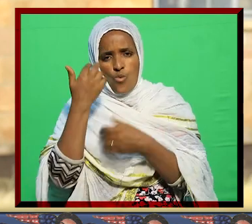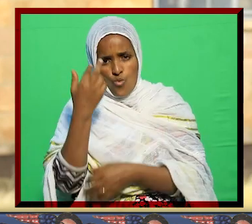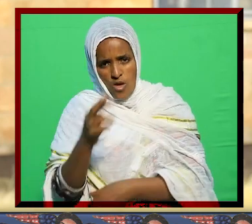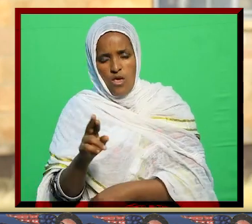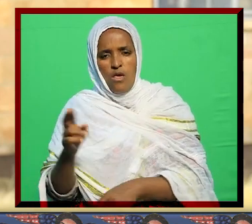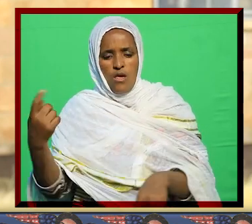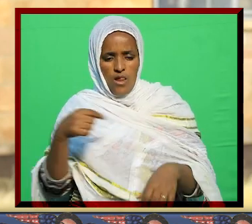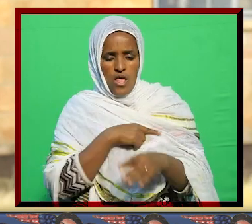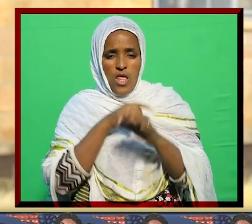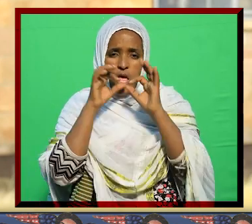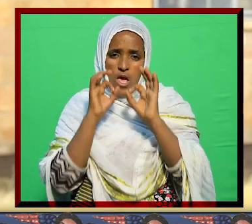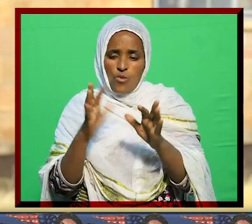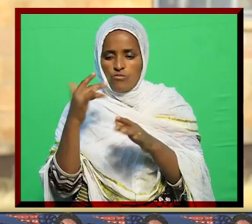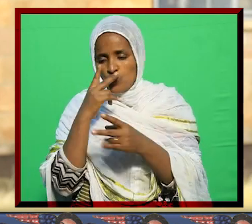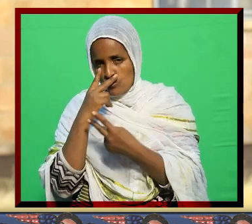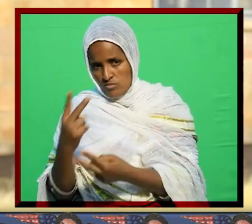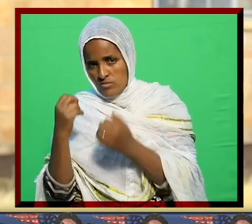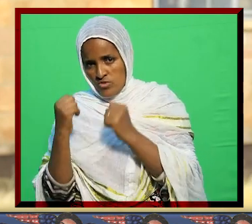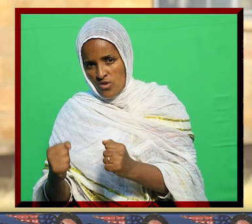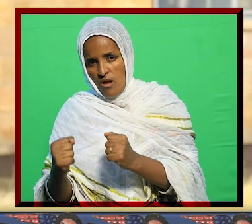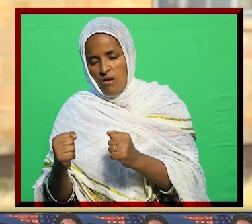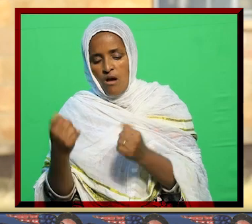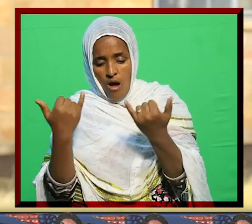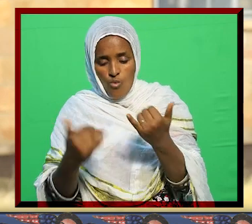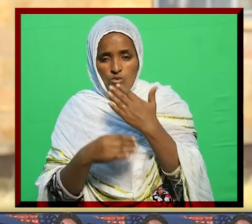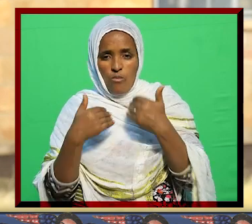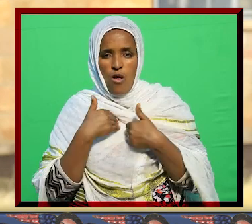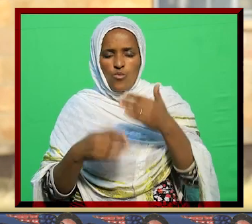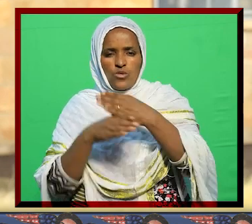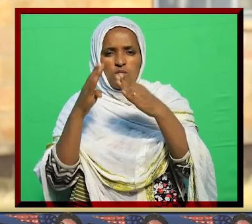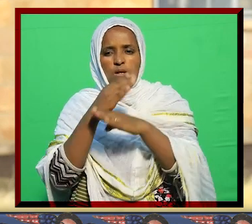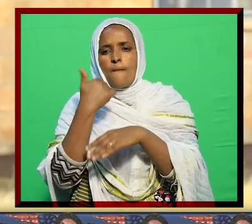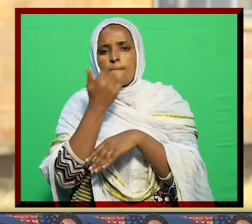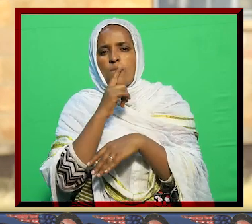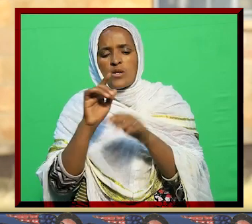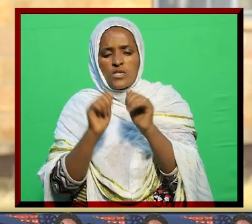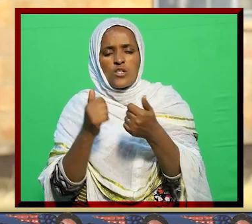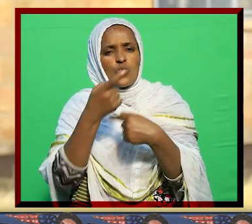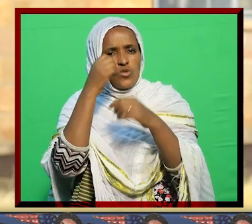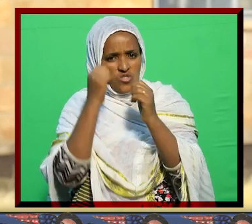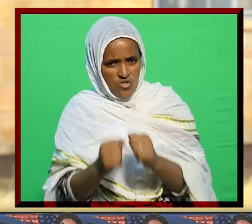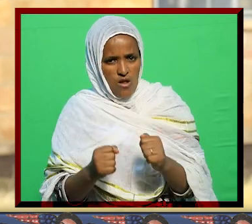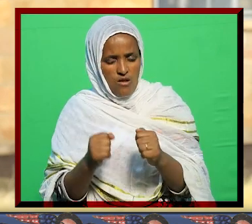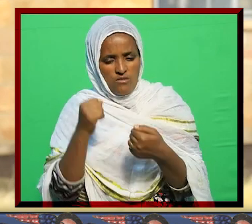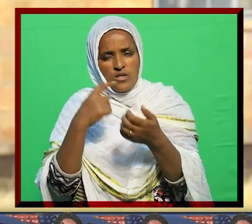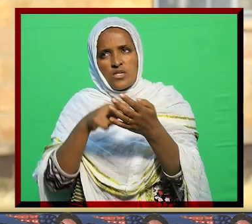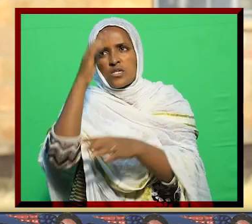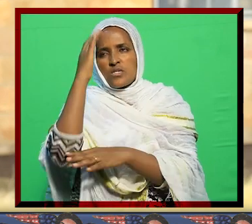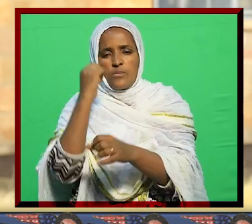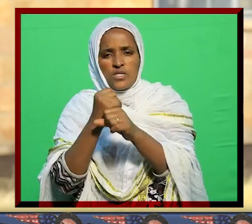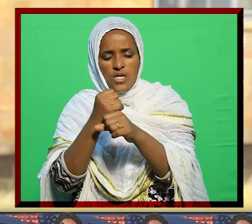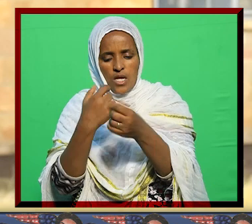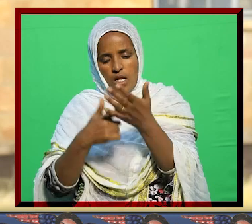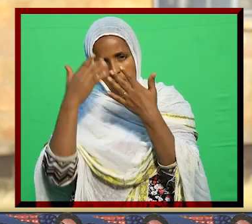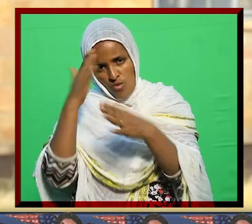ወይ? ለኛ የሌሉ መስሎ ይታየናል። አሁን ባለው ደረጃ ማን ነው? እንዴት ይጎናል? እንዴት ሊሆን ይችላል? ባል እንደ እግዚአብሔር አሰራር